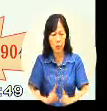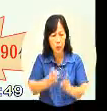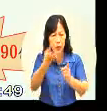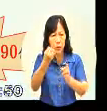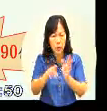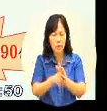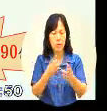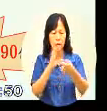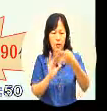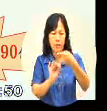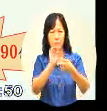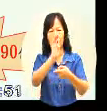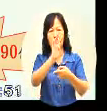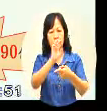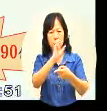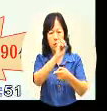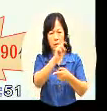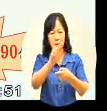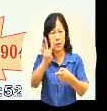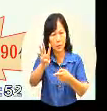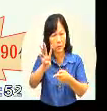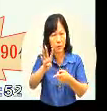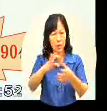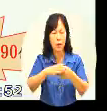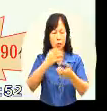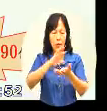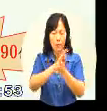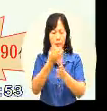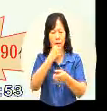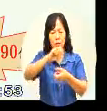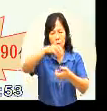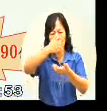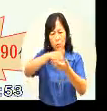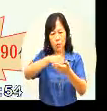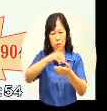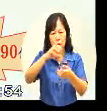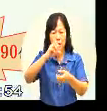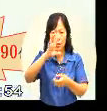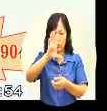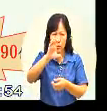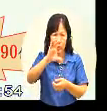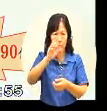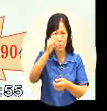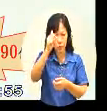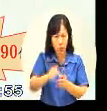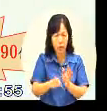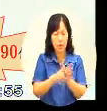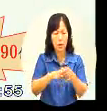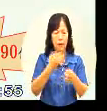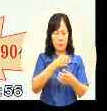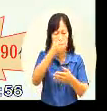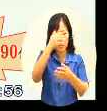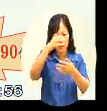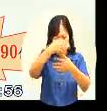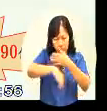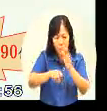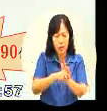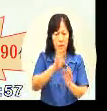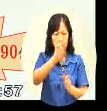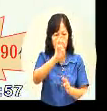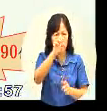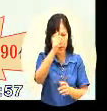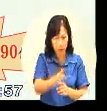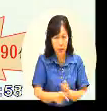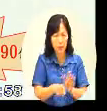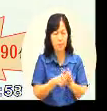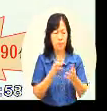幅 4%、所以只编了99亿，所以少编多少呢？少编30亿。那我